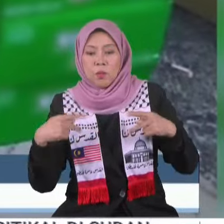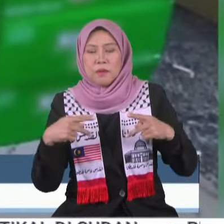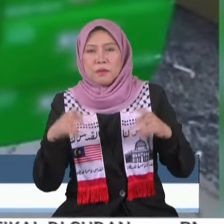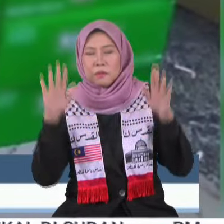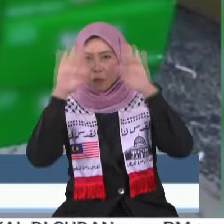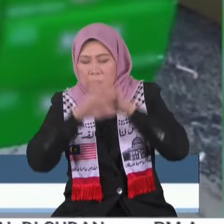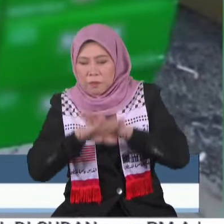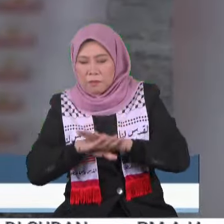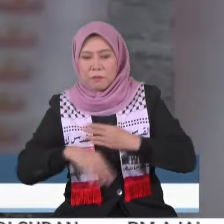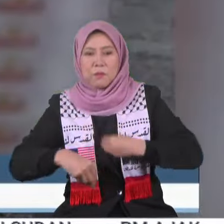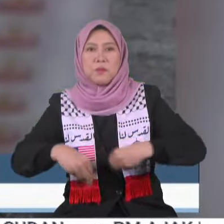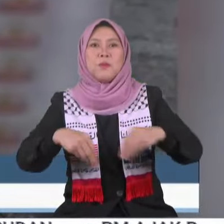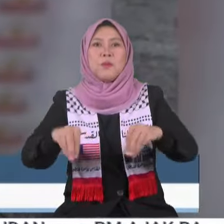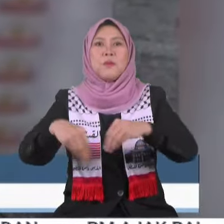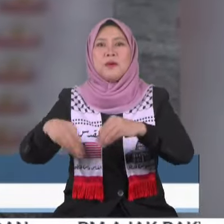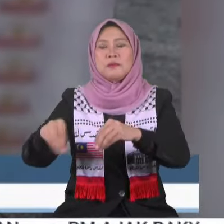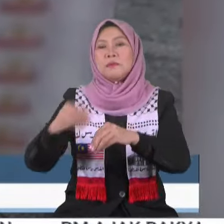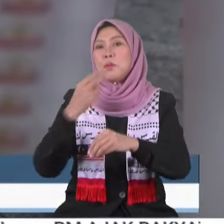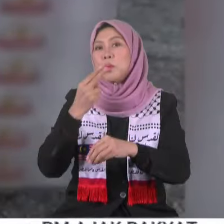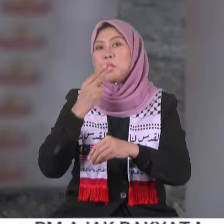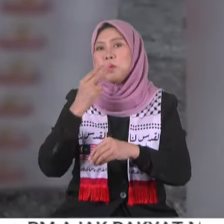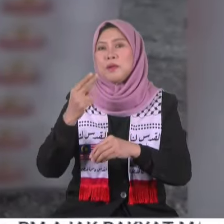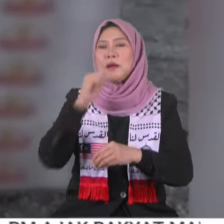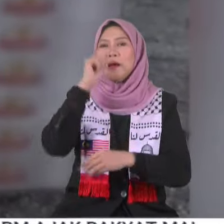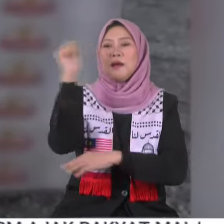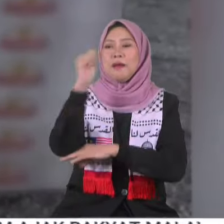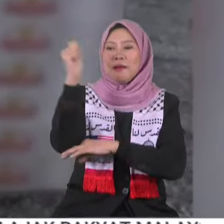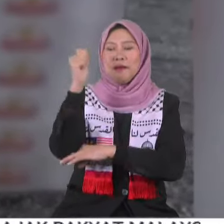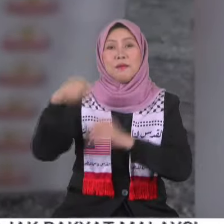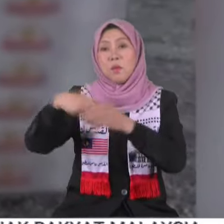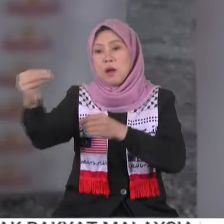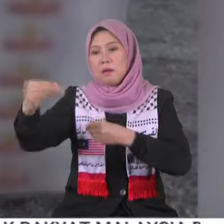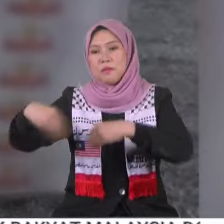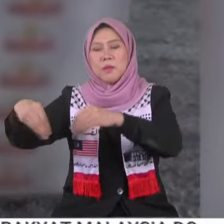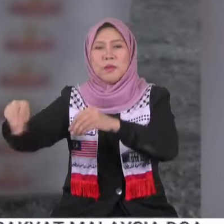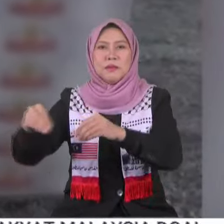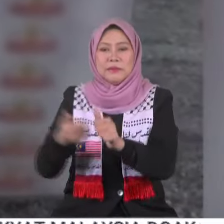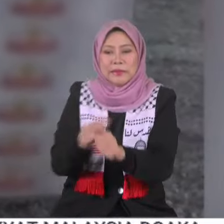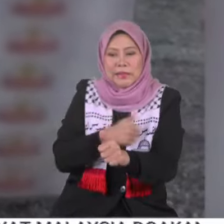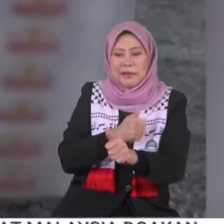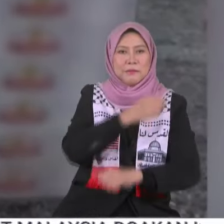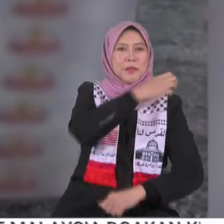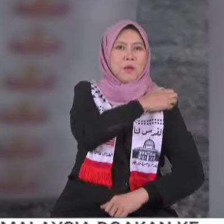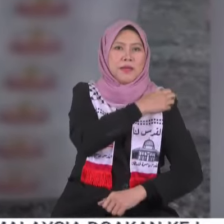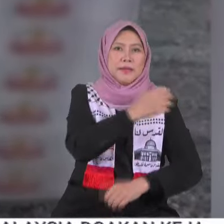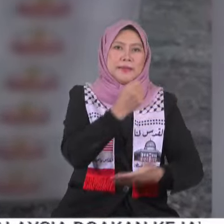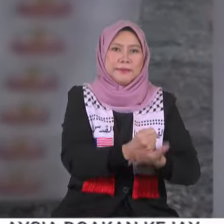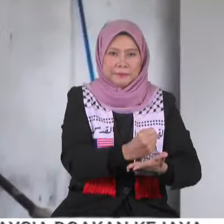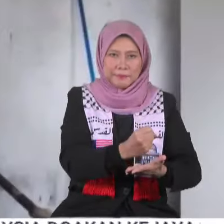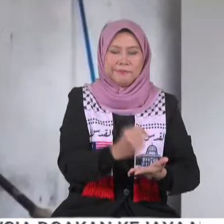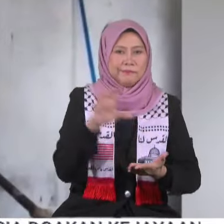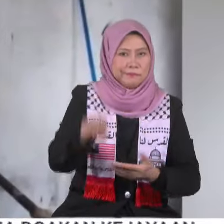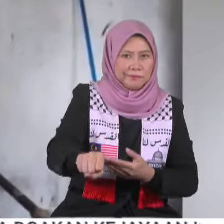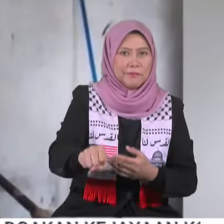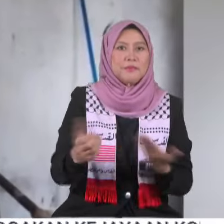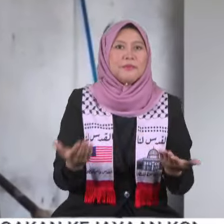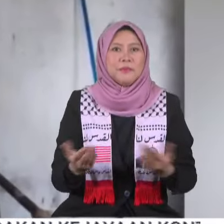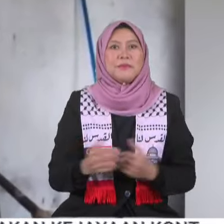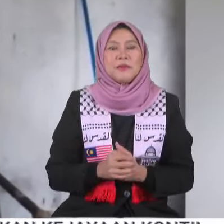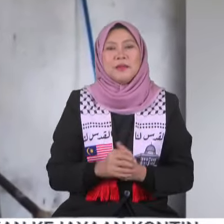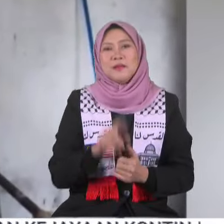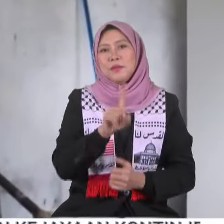tersembunyi menyimpan, menjual serta mengedar rokok dan minuman keras ke pasaran bagi mengelak dikesan pihak berkuasa. Kes disiasat di bawah Seksyen